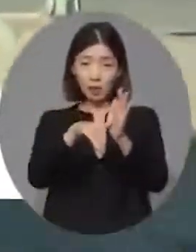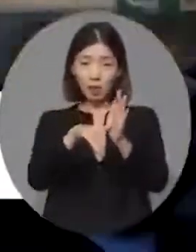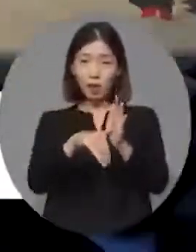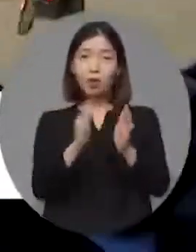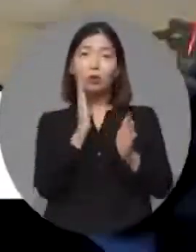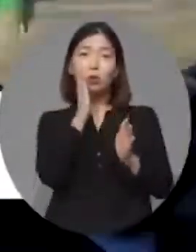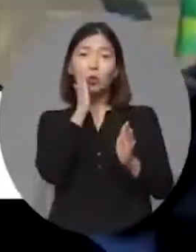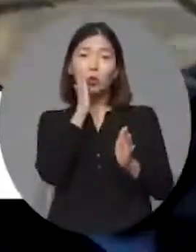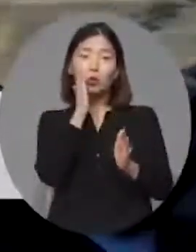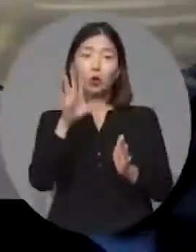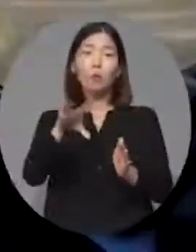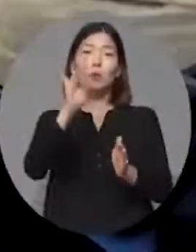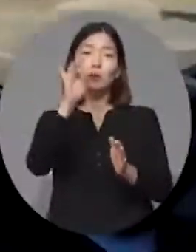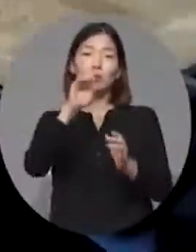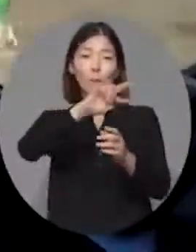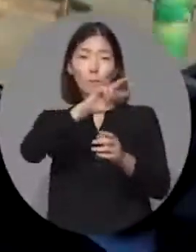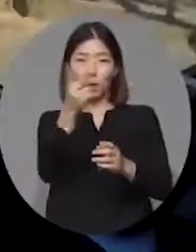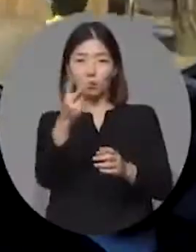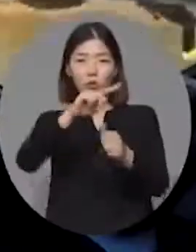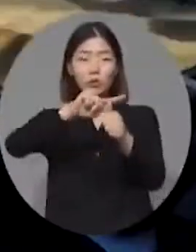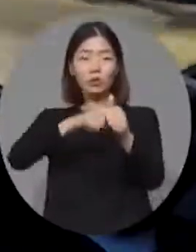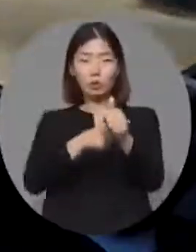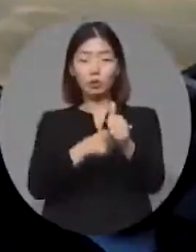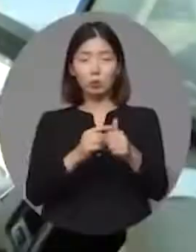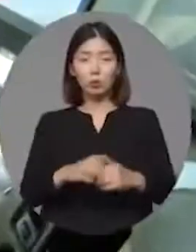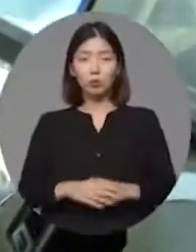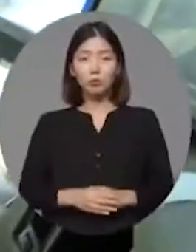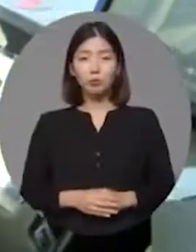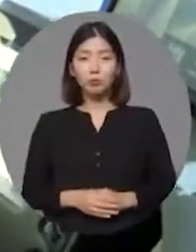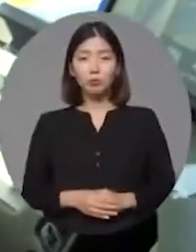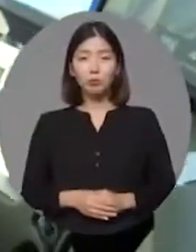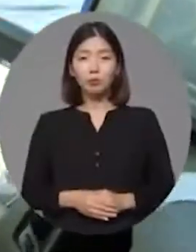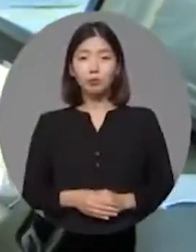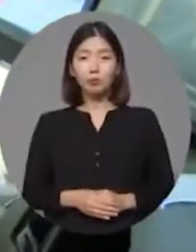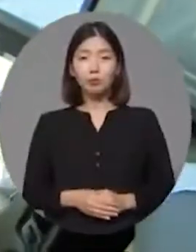녹색 신호를 우선 부유한 n 자동 신호 시스템입니다